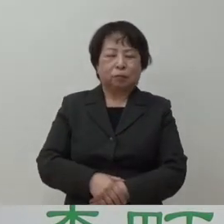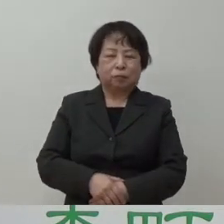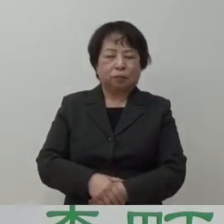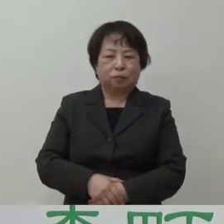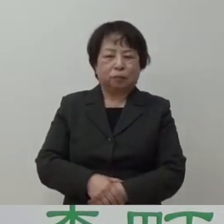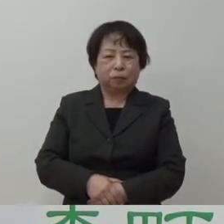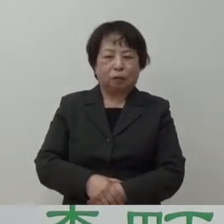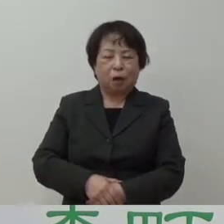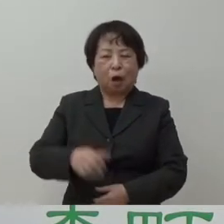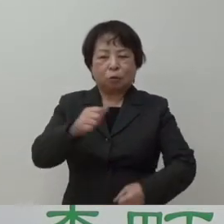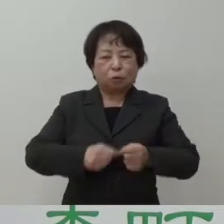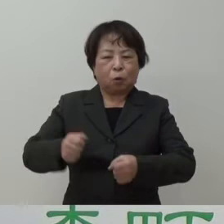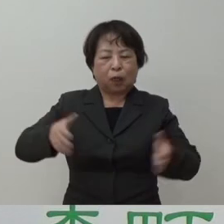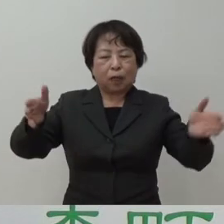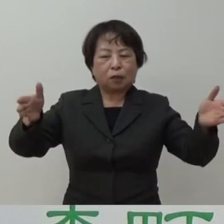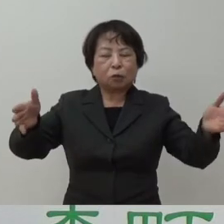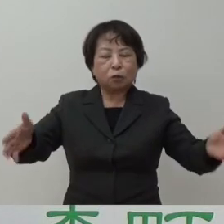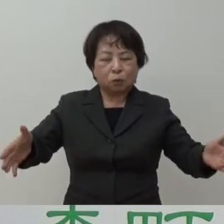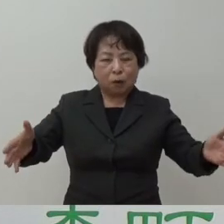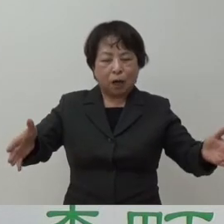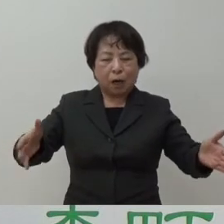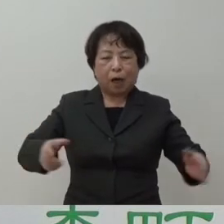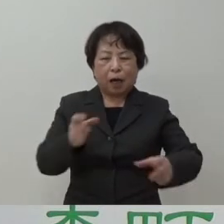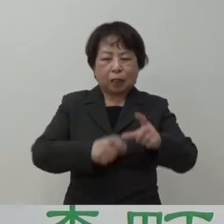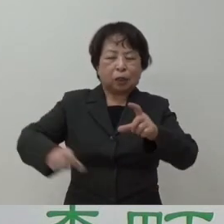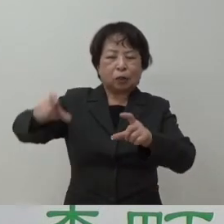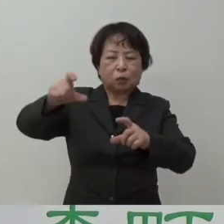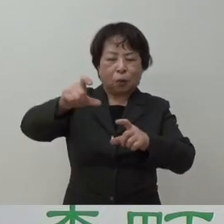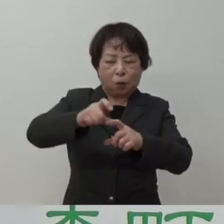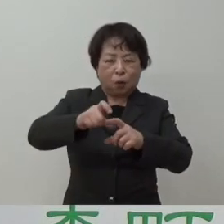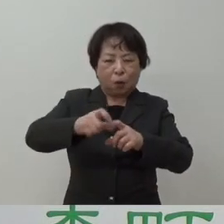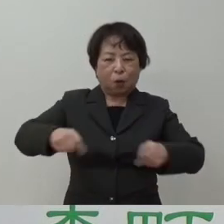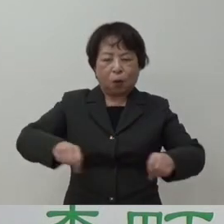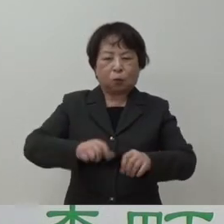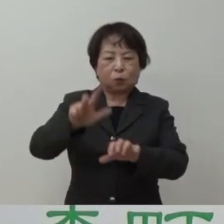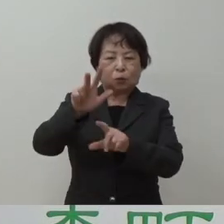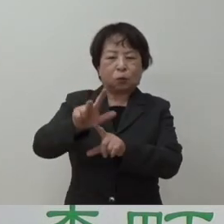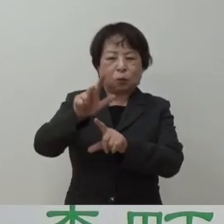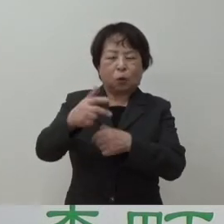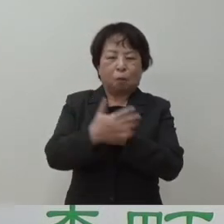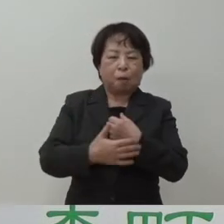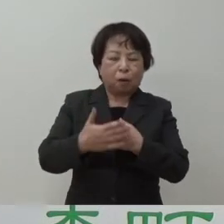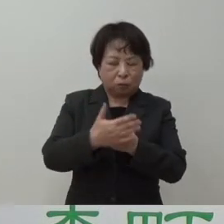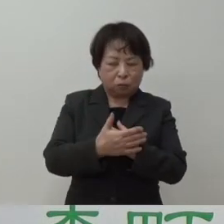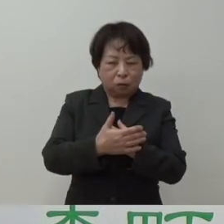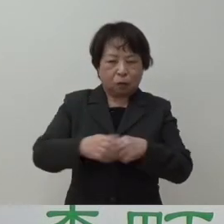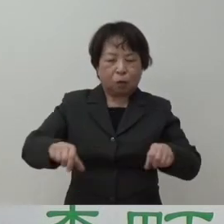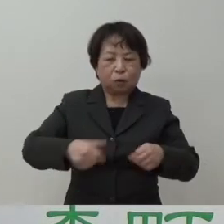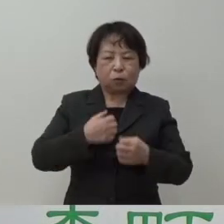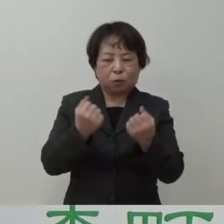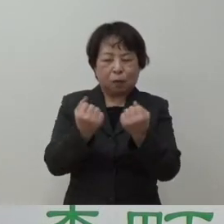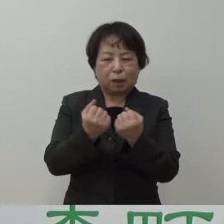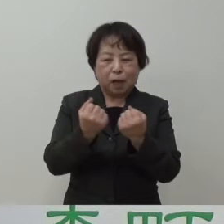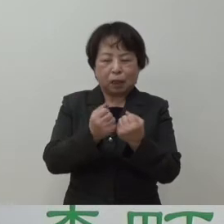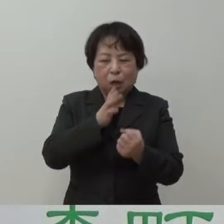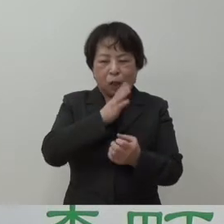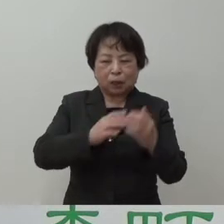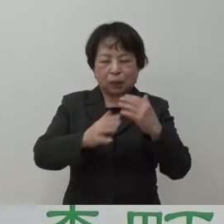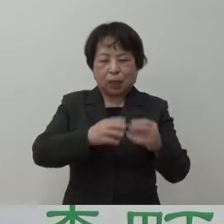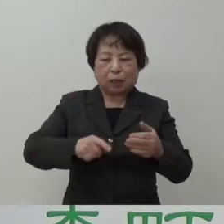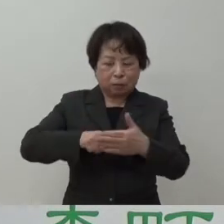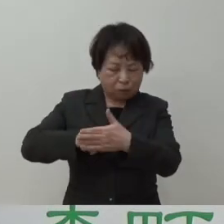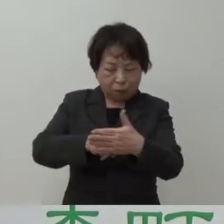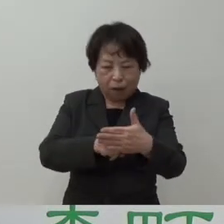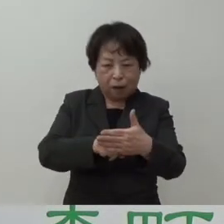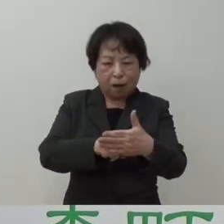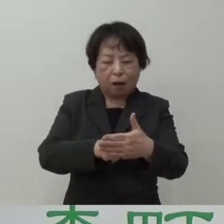運動期間中は一層交通ルールの遵守と交通マナーの実践に努め、